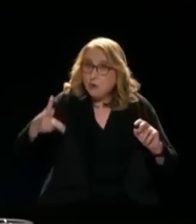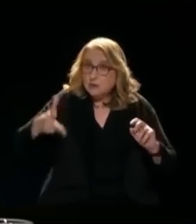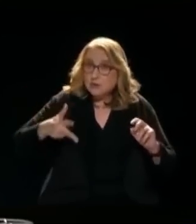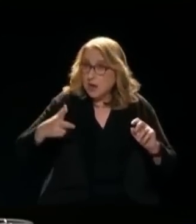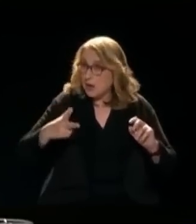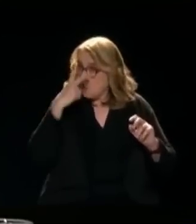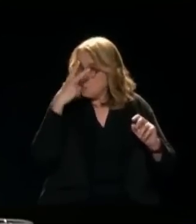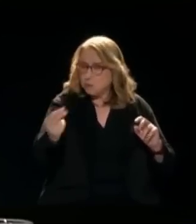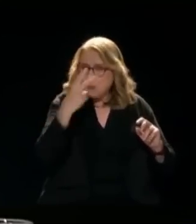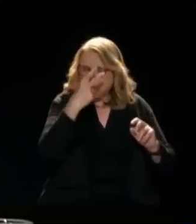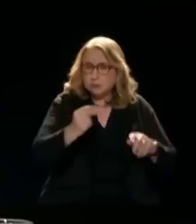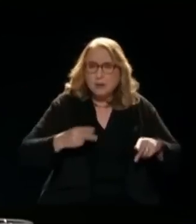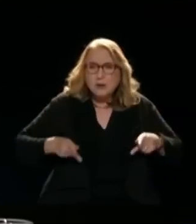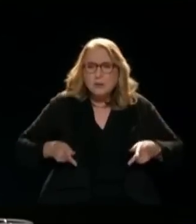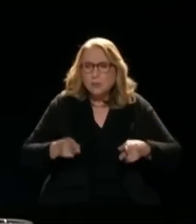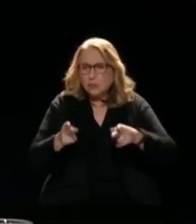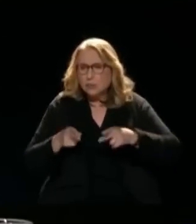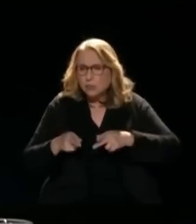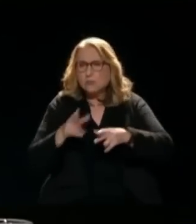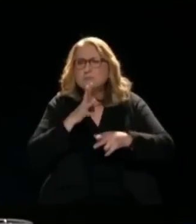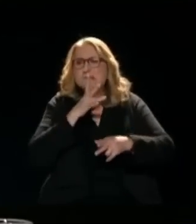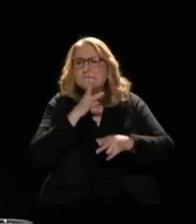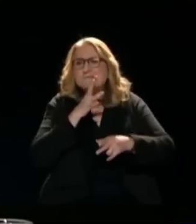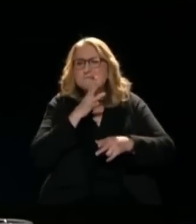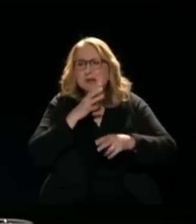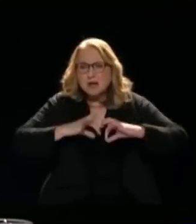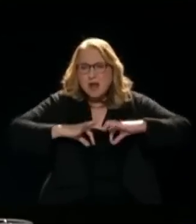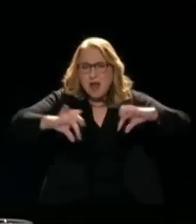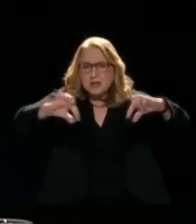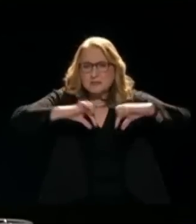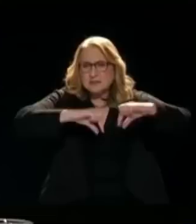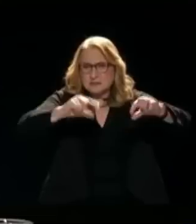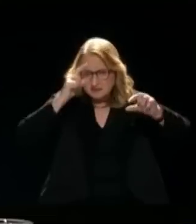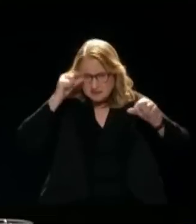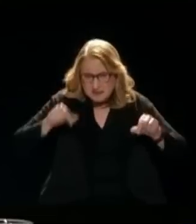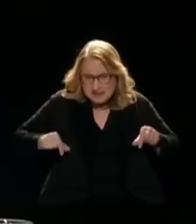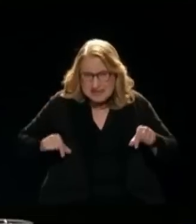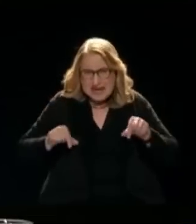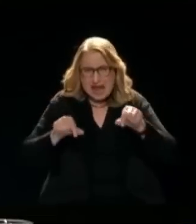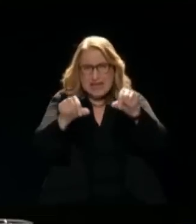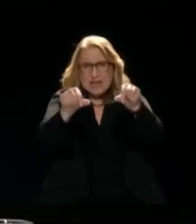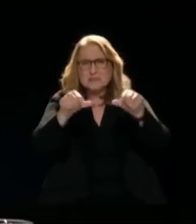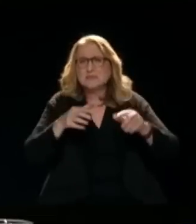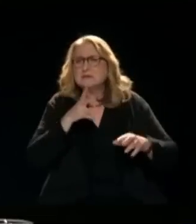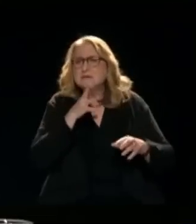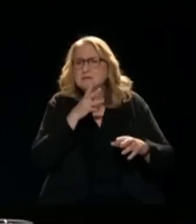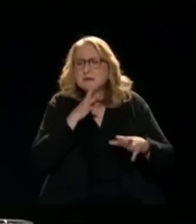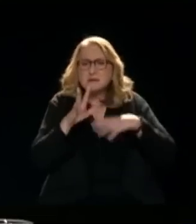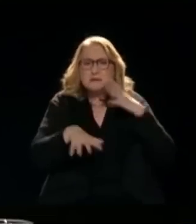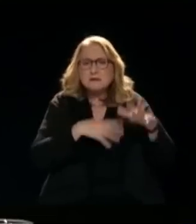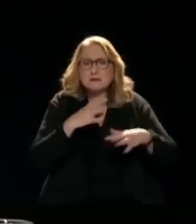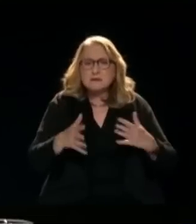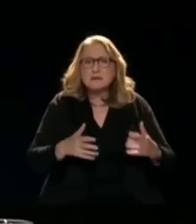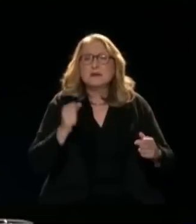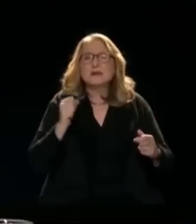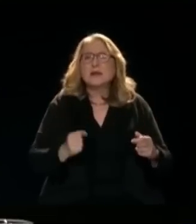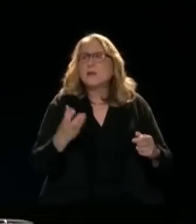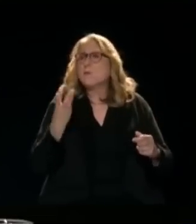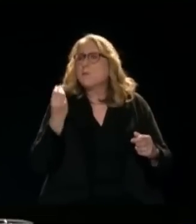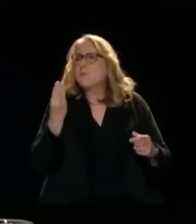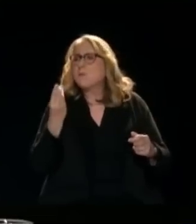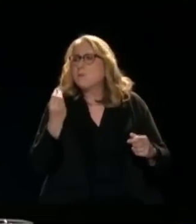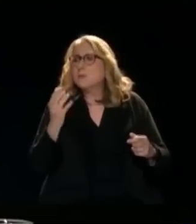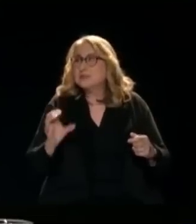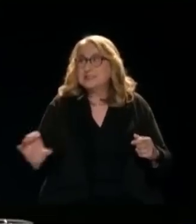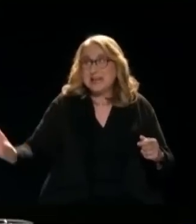ως κρατική επιχείρηση. Πάντα προσέχουν αυτά τα ζητήματα. Τώρα, βέβαια, με τις ιδιωτικοποίησεις είχαμε προβλήματα, γι' αυτό και έχουμε πολλά ατυχήματα τέτοια